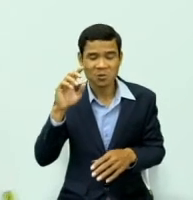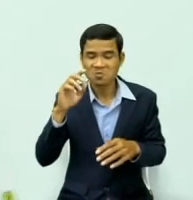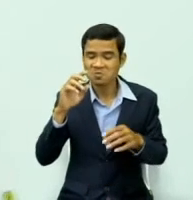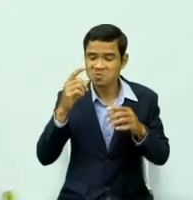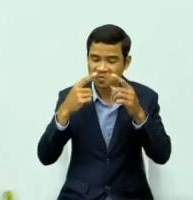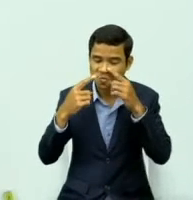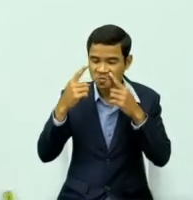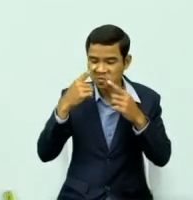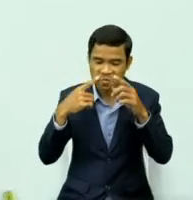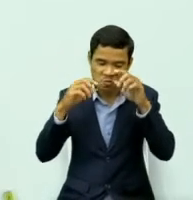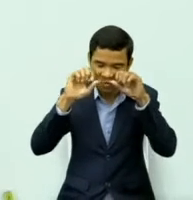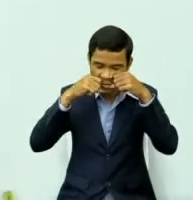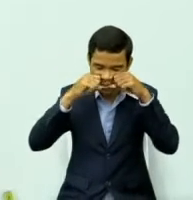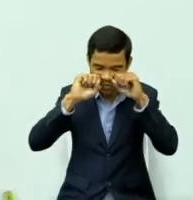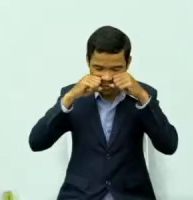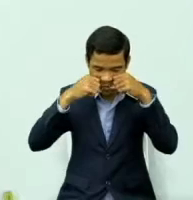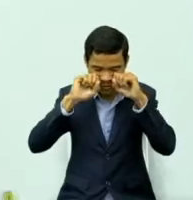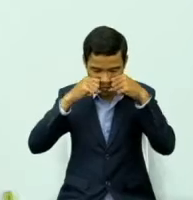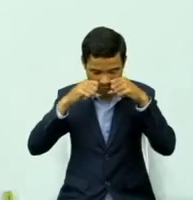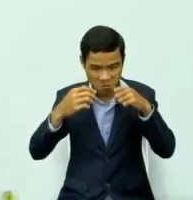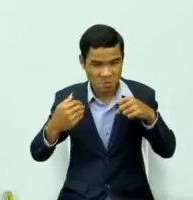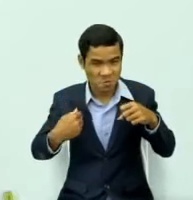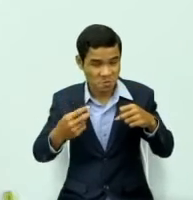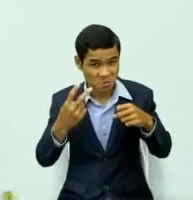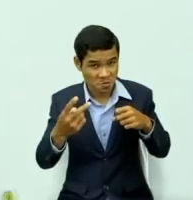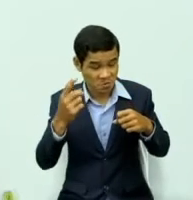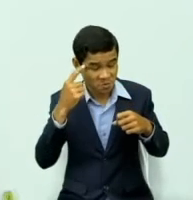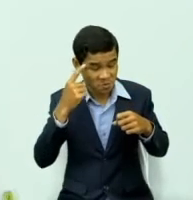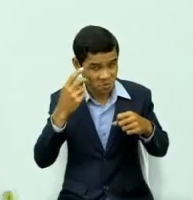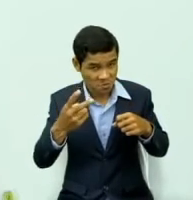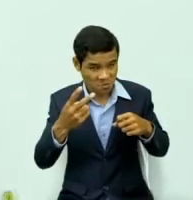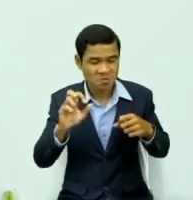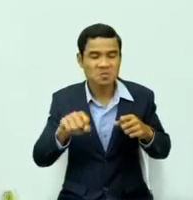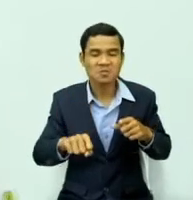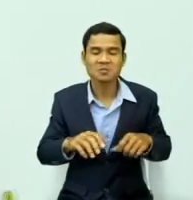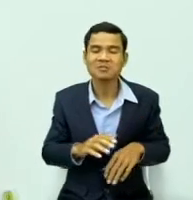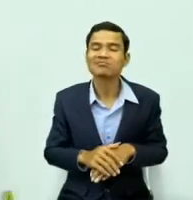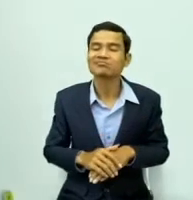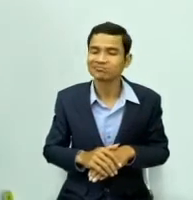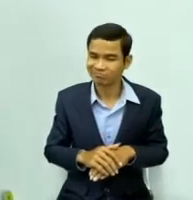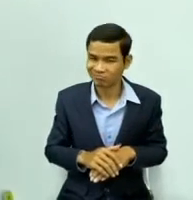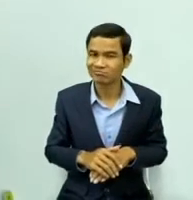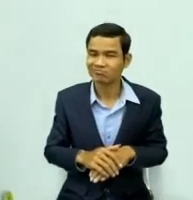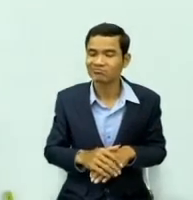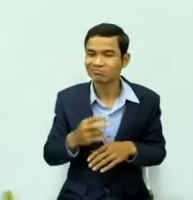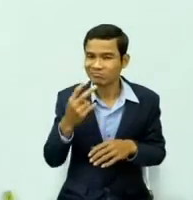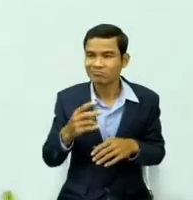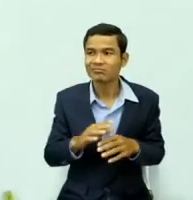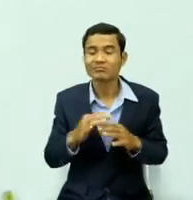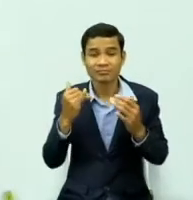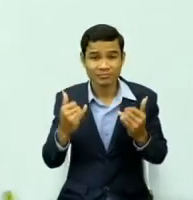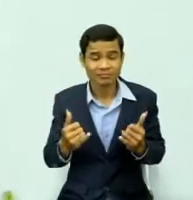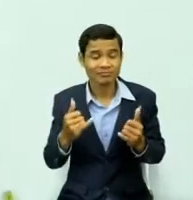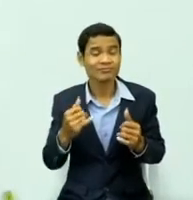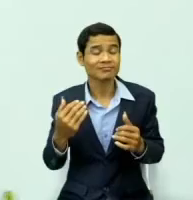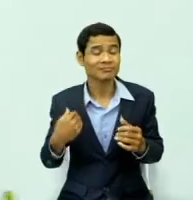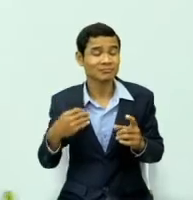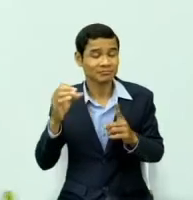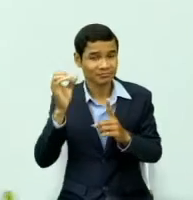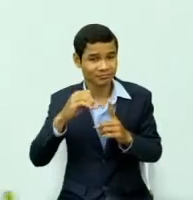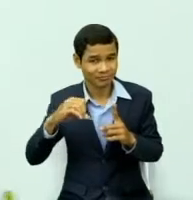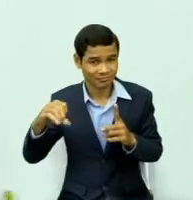con chà con thác phải chật thọc lư hay là con nó chà ai lên ní chứ nên miền là bác